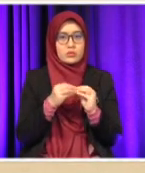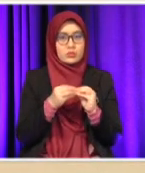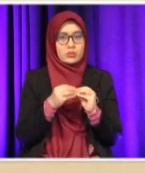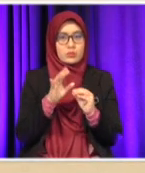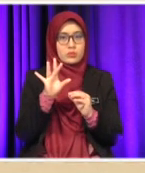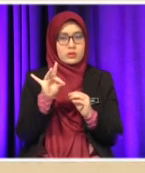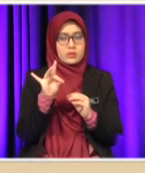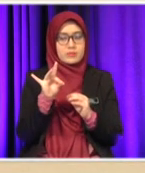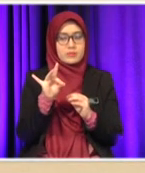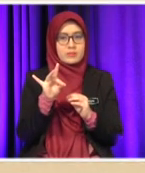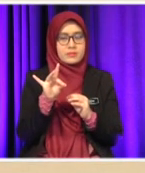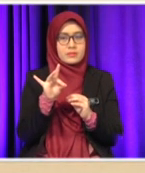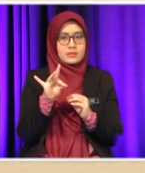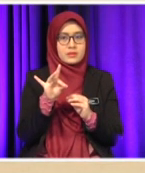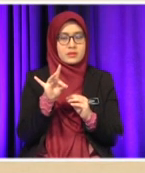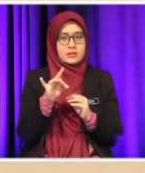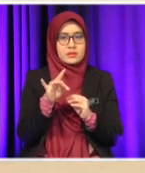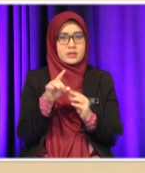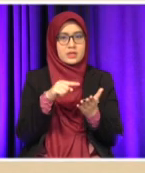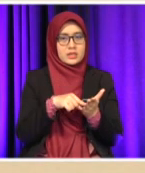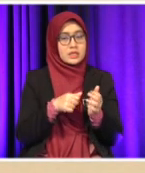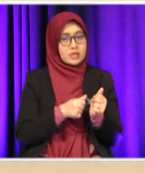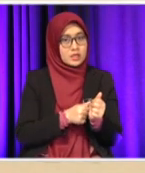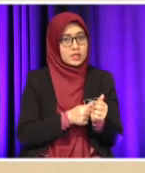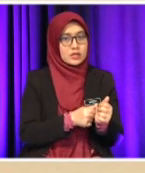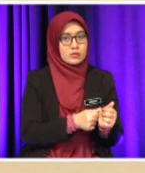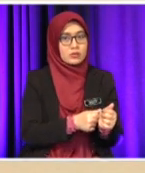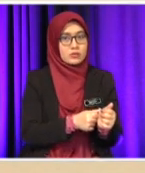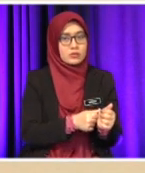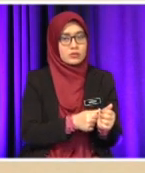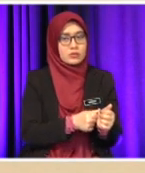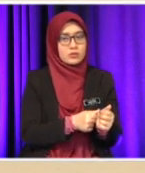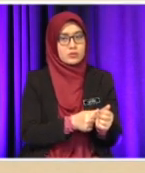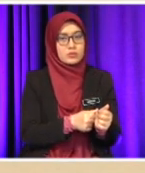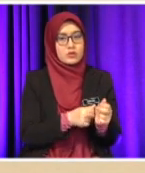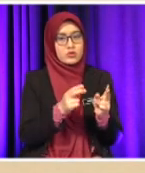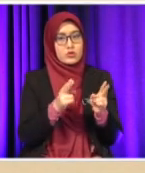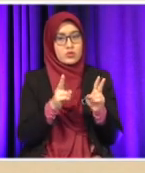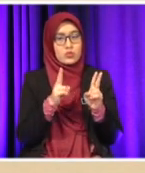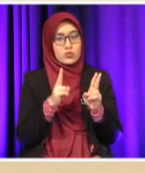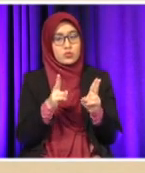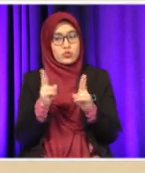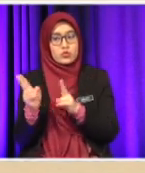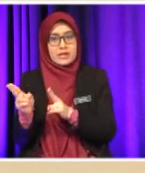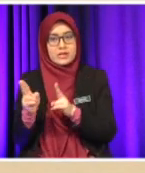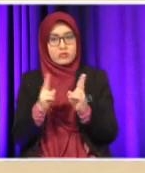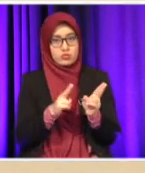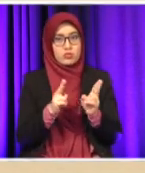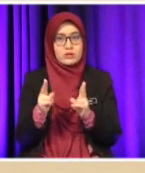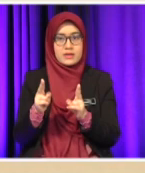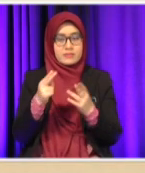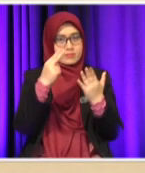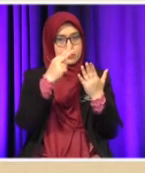ini adalah mengikut Tentukan ngikut urutan Oke seperti ini oke